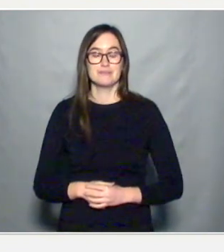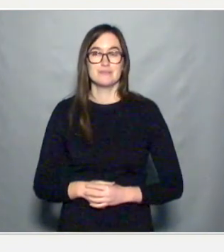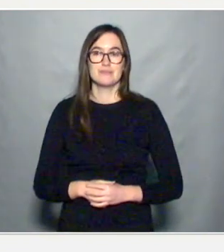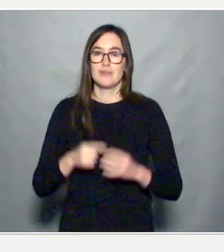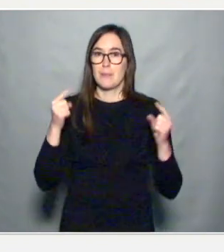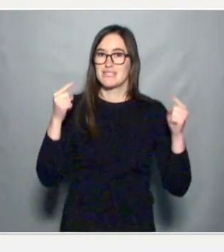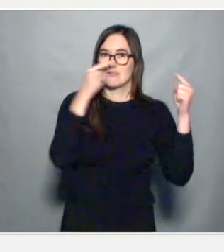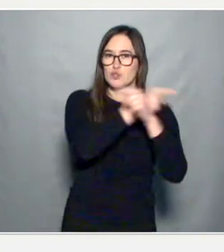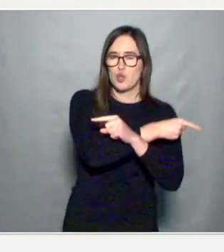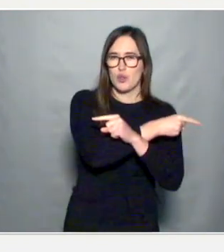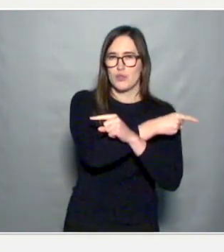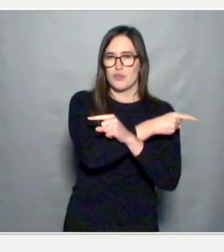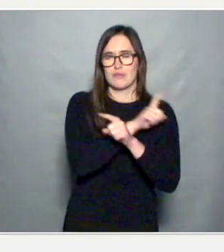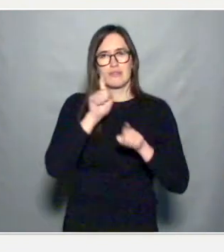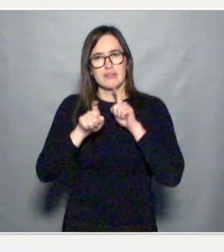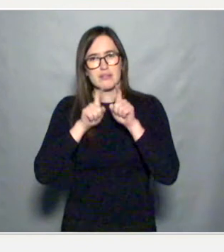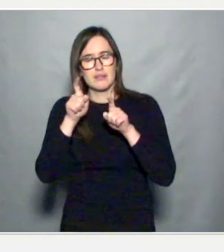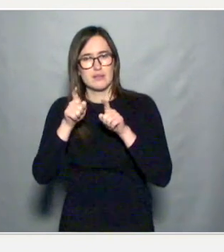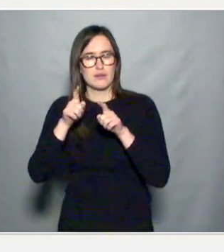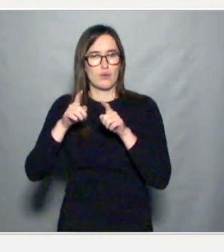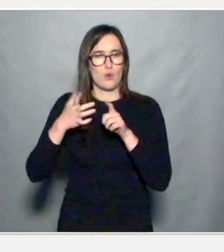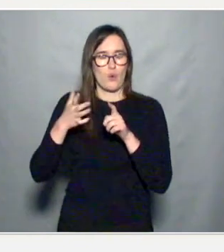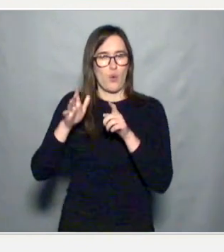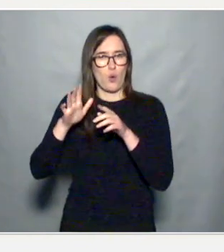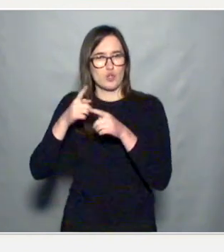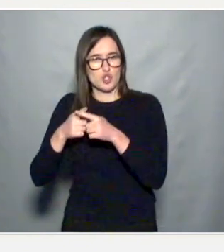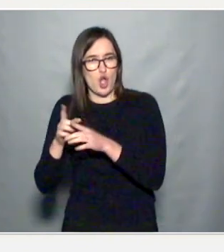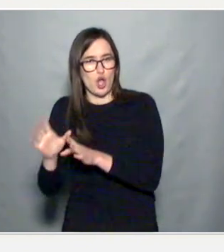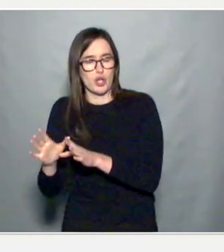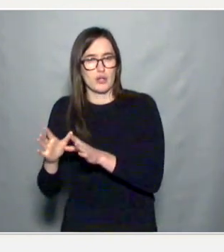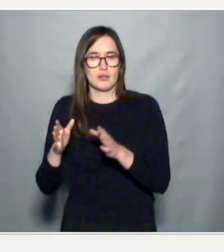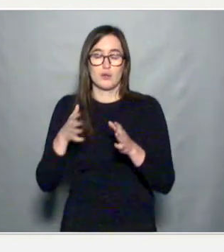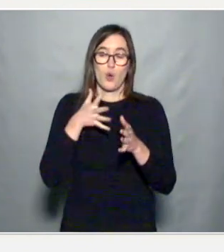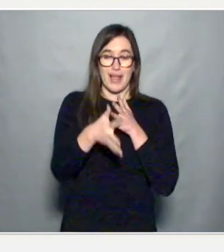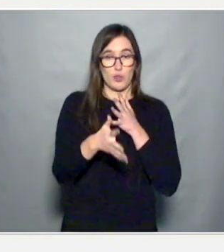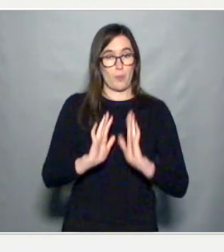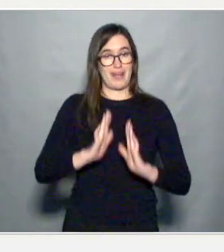Missförstådd, hånad och skör. Du går genom livet och stör.